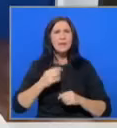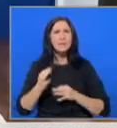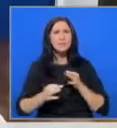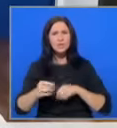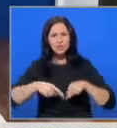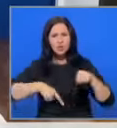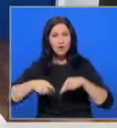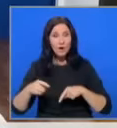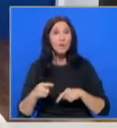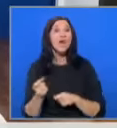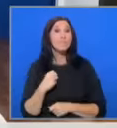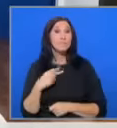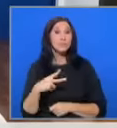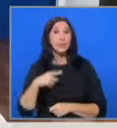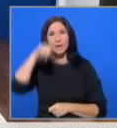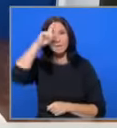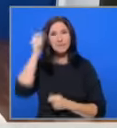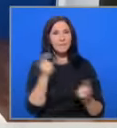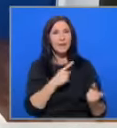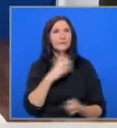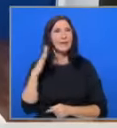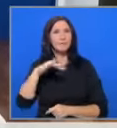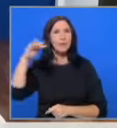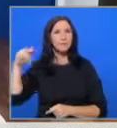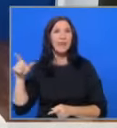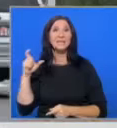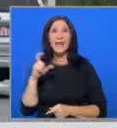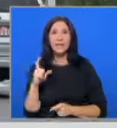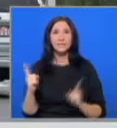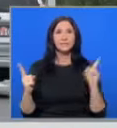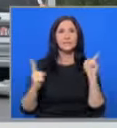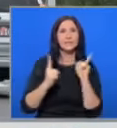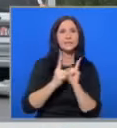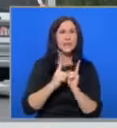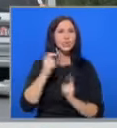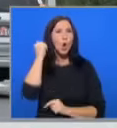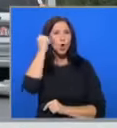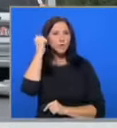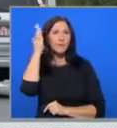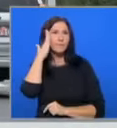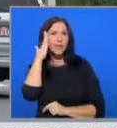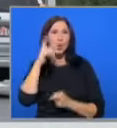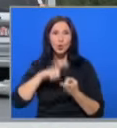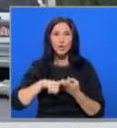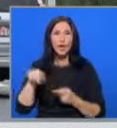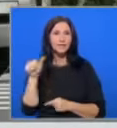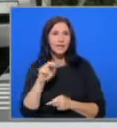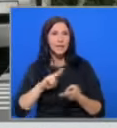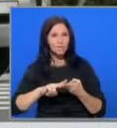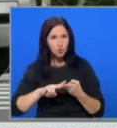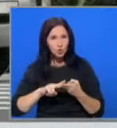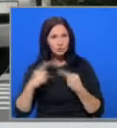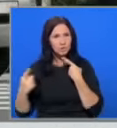Прищина германският пратеник за Западните Балкани Мануел Сарацин се срещна с косовския премиер Албин Курти. А Александър